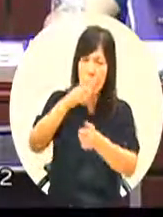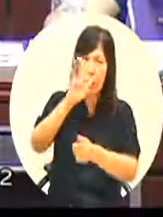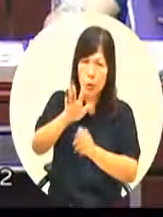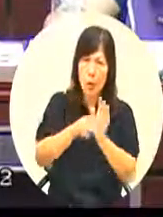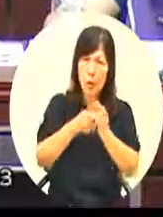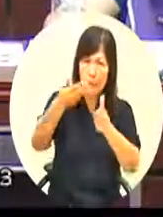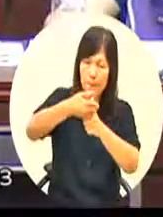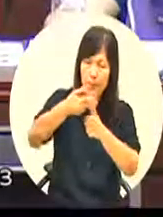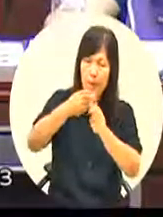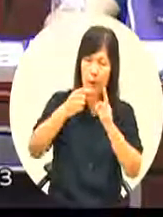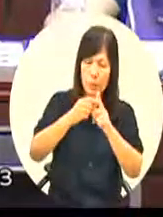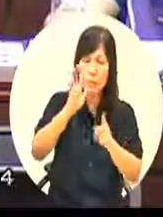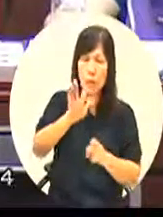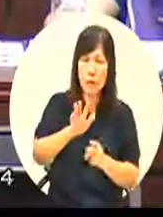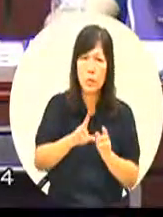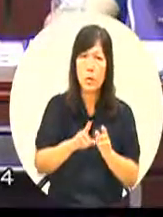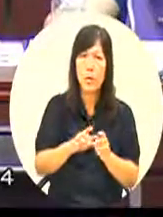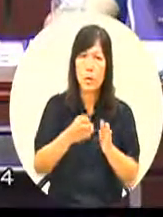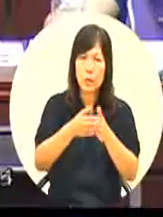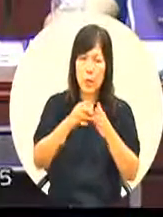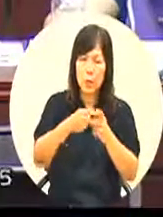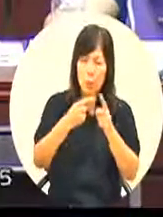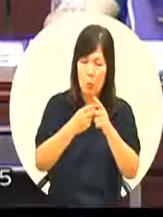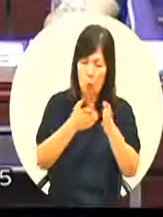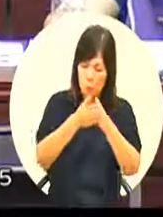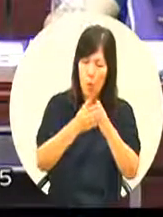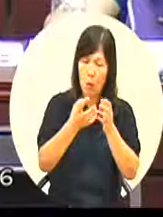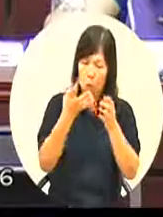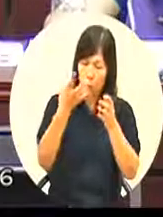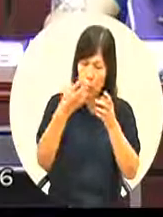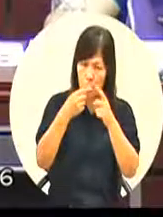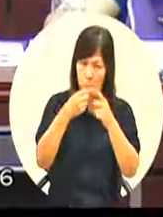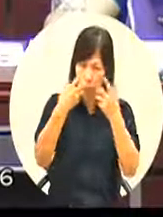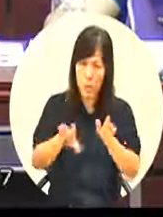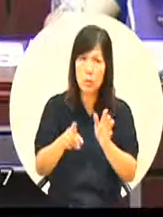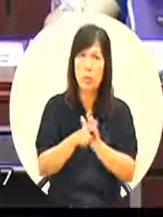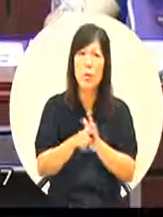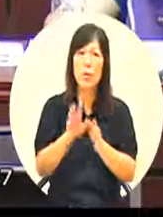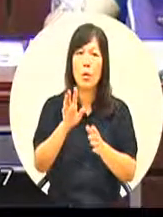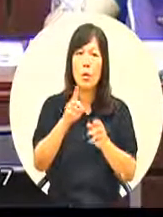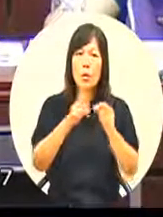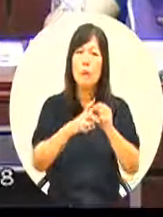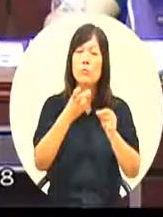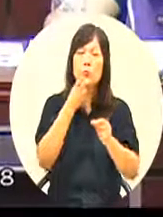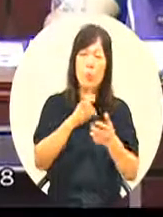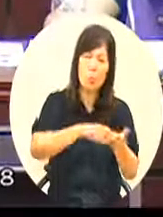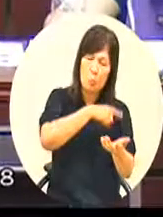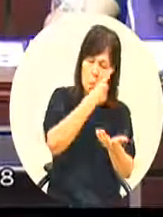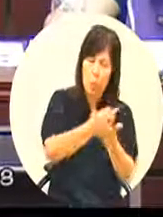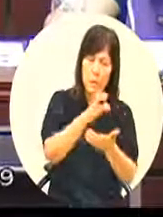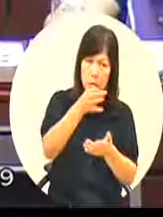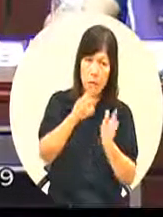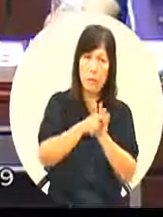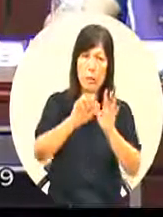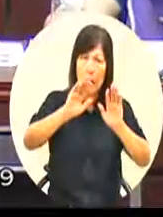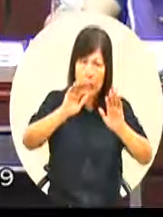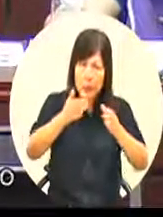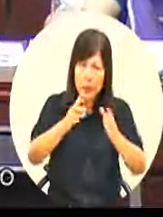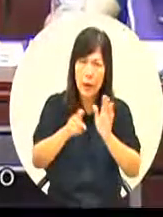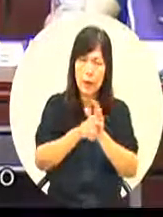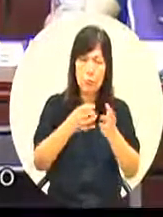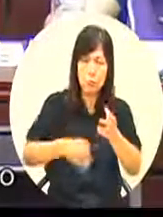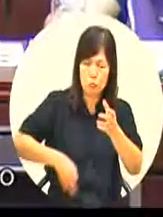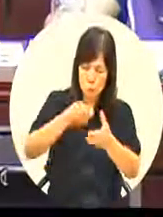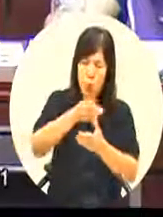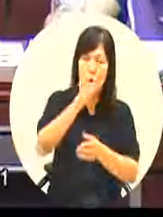培育人才，你看这个需求的量很大，但是总之是中央的这个总体经费里头大概要做主要的挹注才